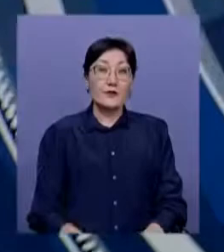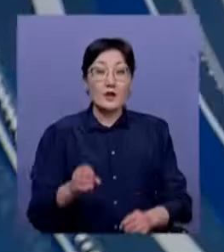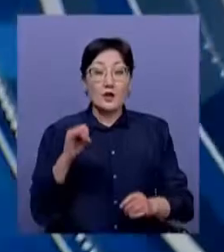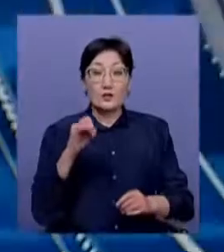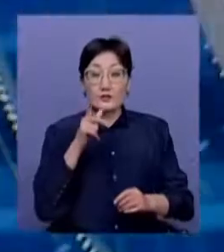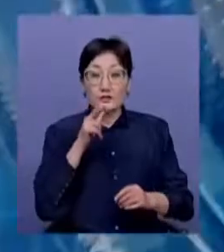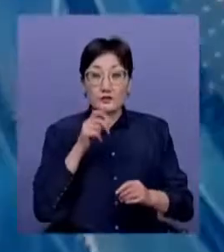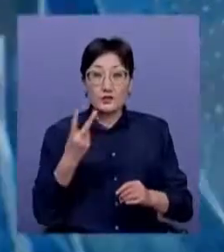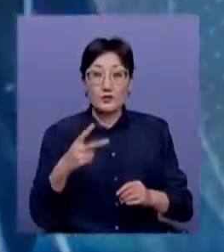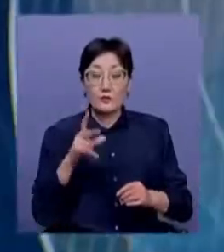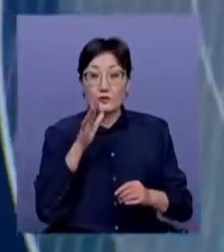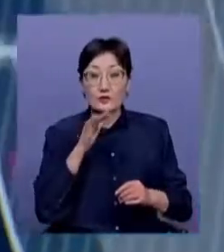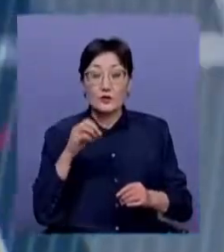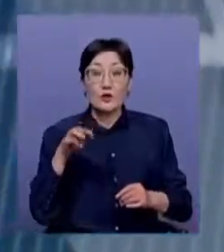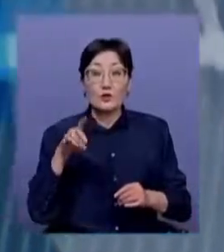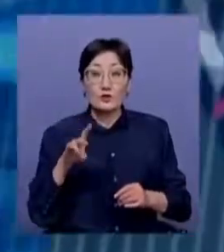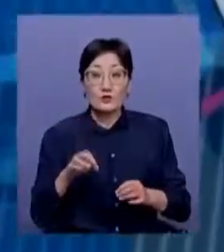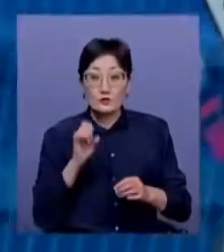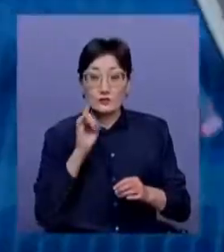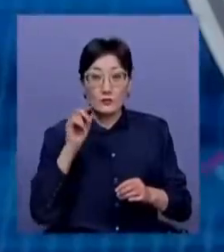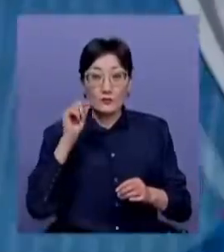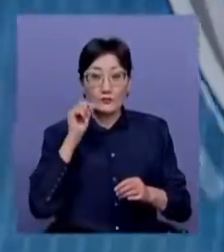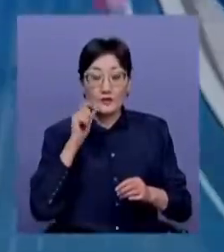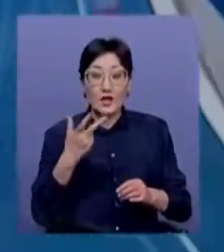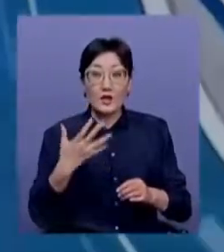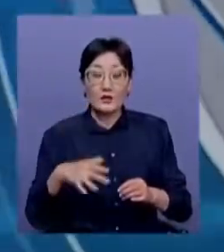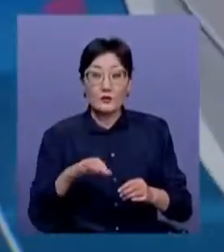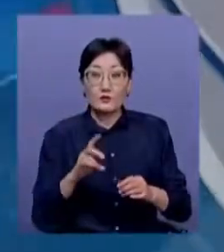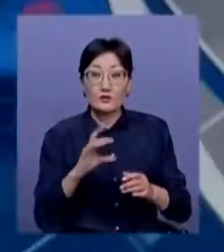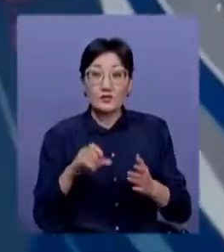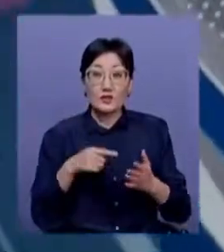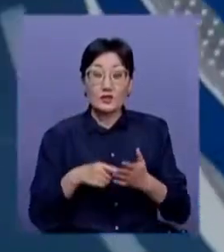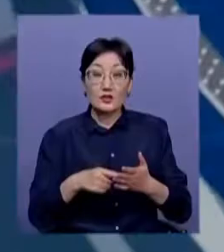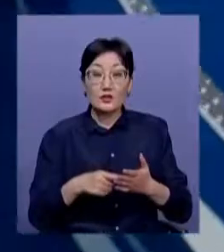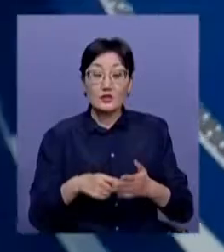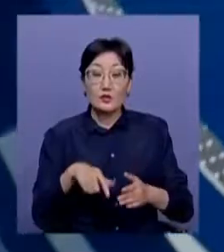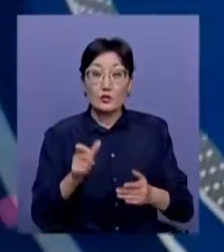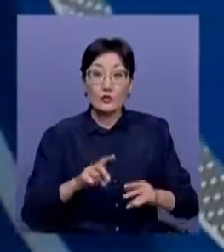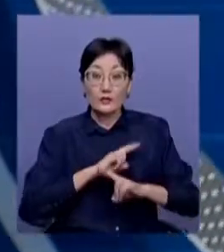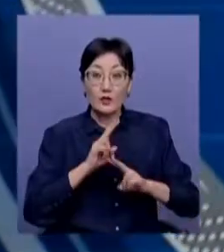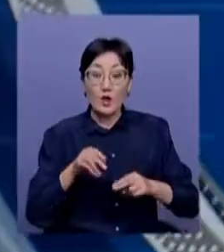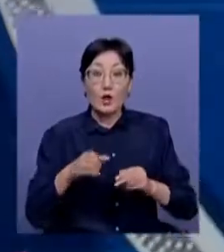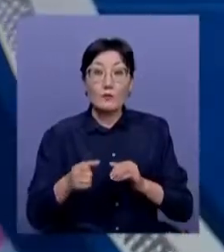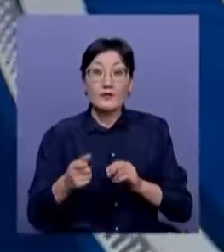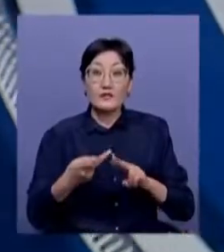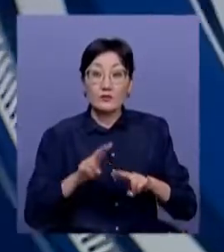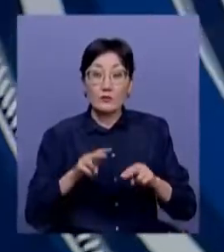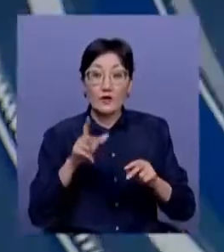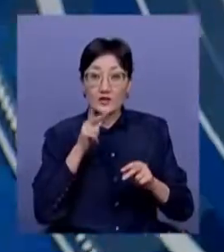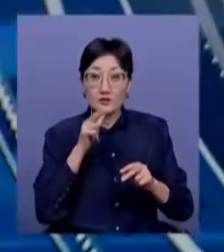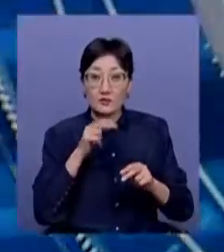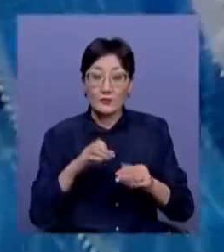Оңтүстік Кореяда 20 жастағы түркістандық жігітпен 50 жастағы Нұрсұлтан тұрғыны көз жұмды. Ол туралы Друзья по СНГ атты